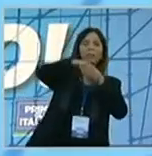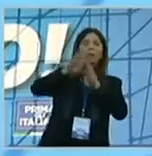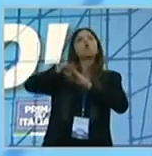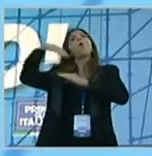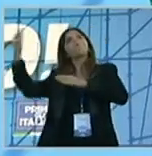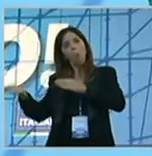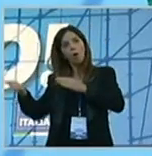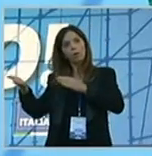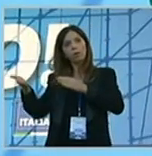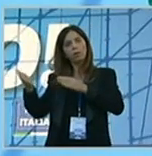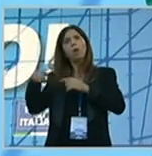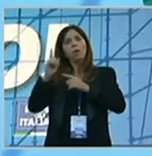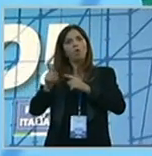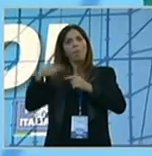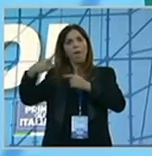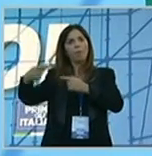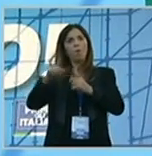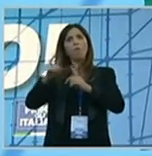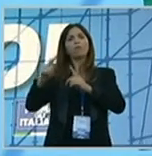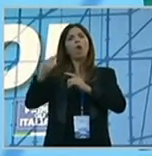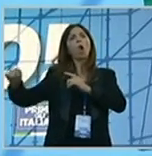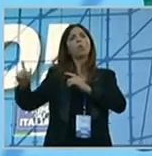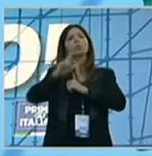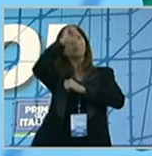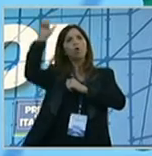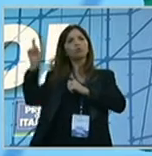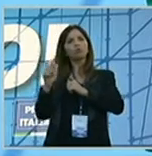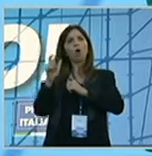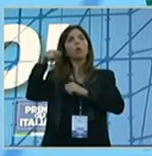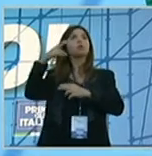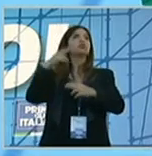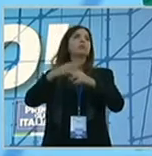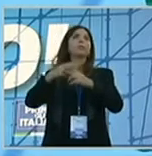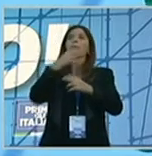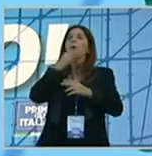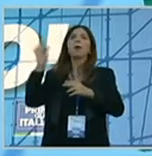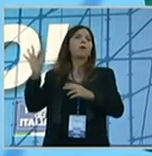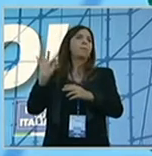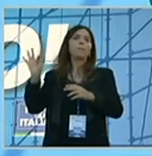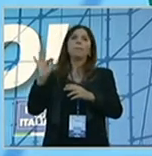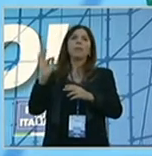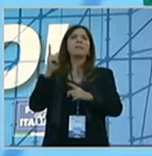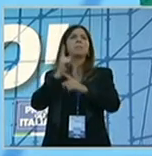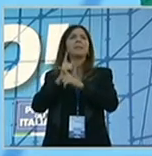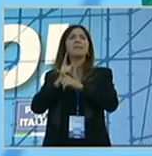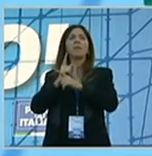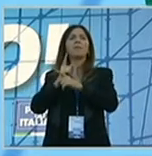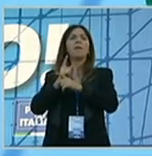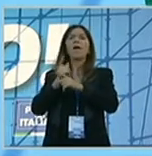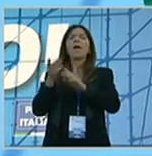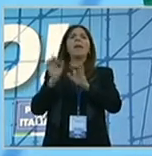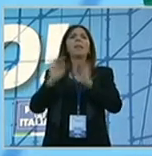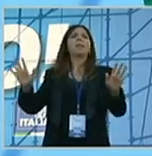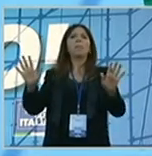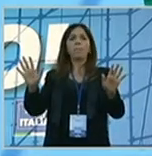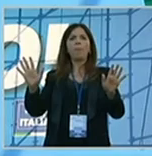all'ultimo giorno, fino a quando non avremo liberato questa straordinaria città dalla miseria grillina, perché Roma,